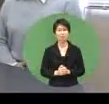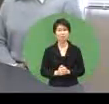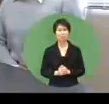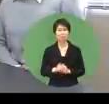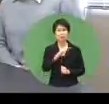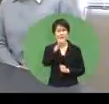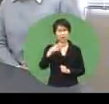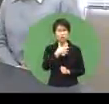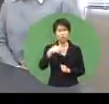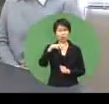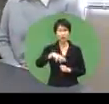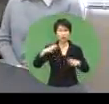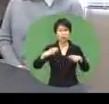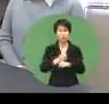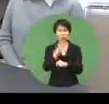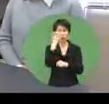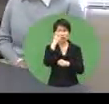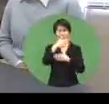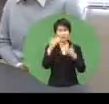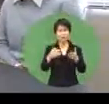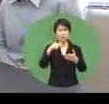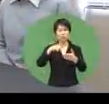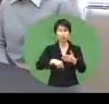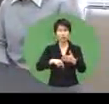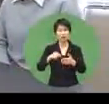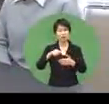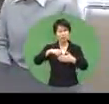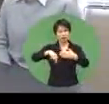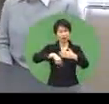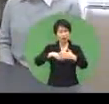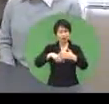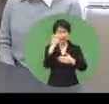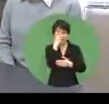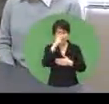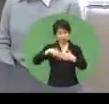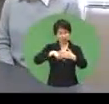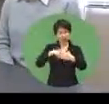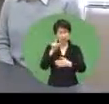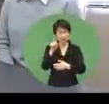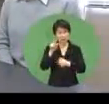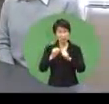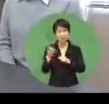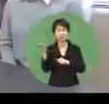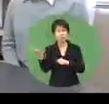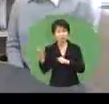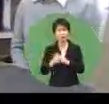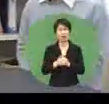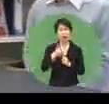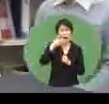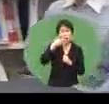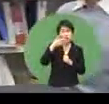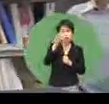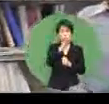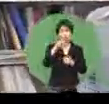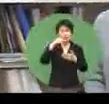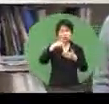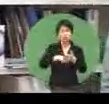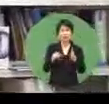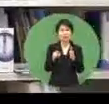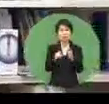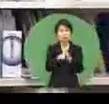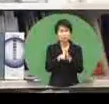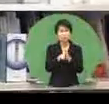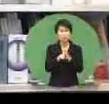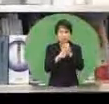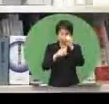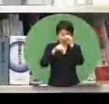通保健所総合検査室ではどのような検査をしていますか？ 食品の中に含まれる